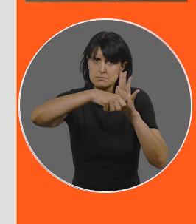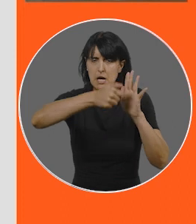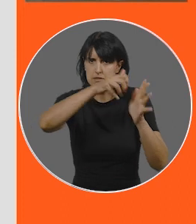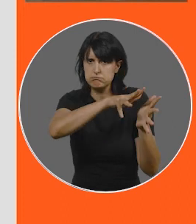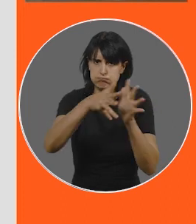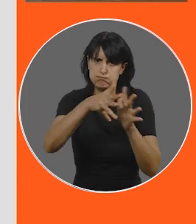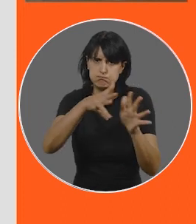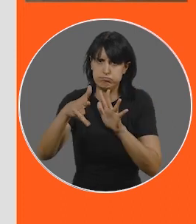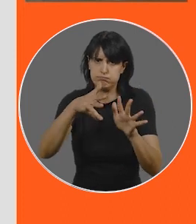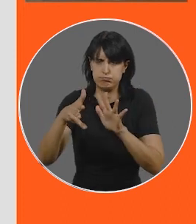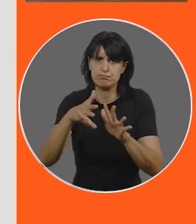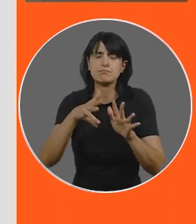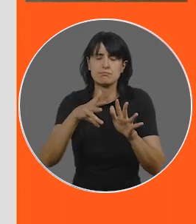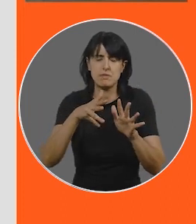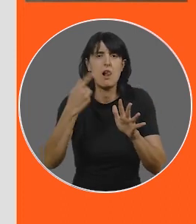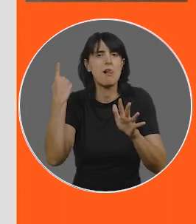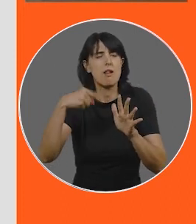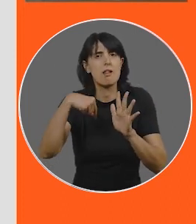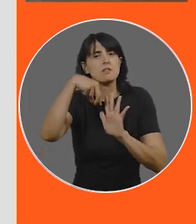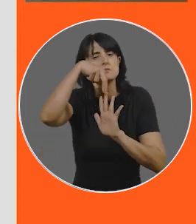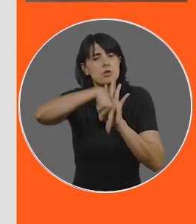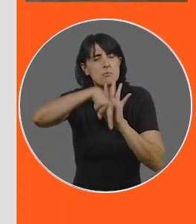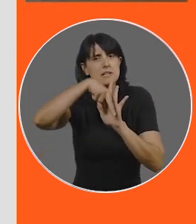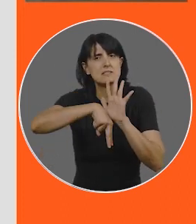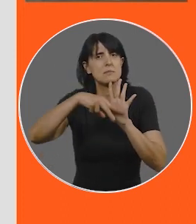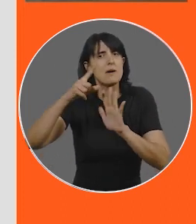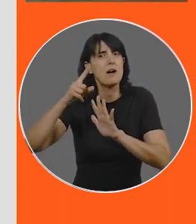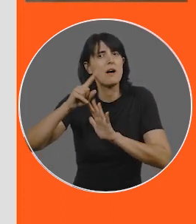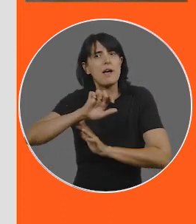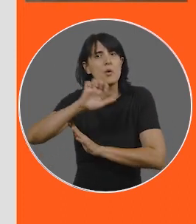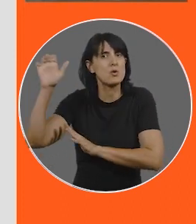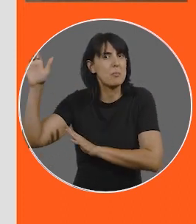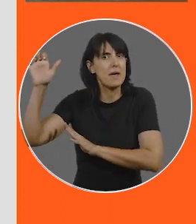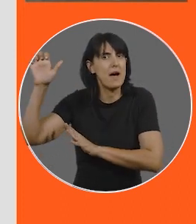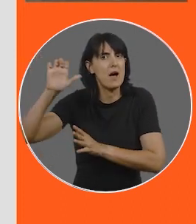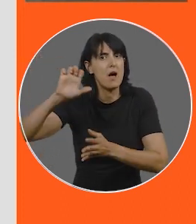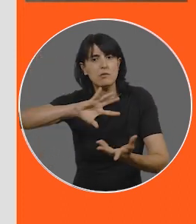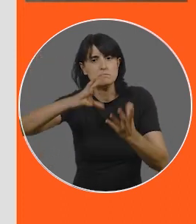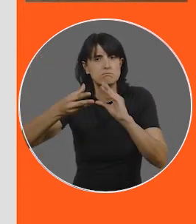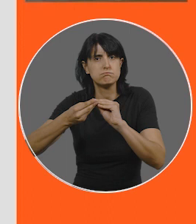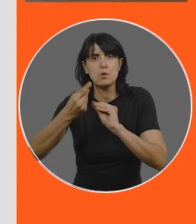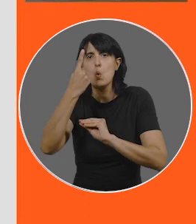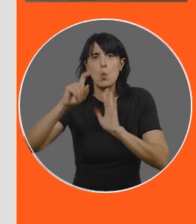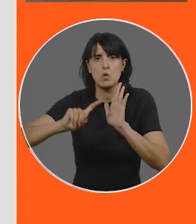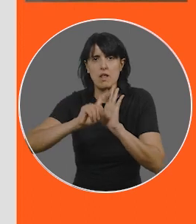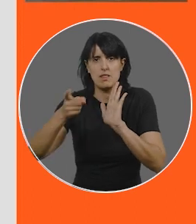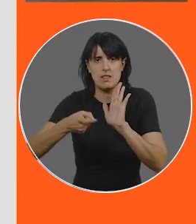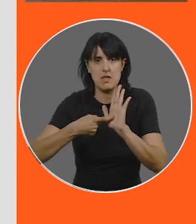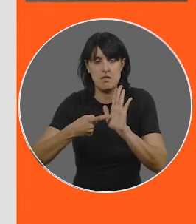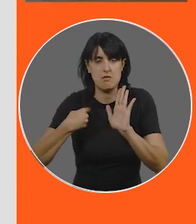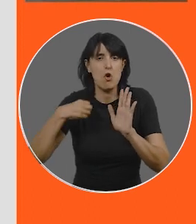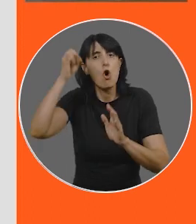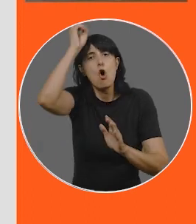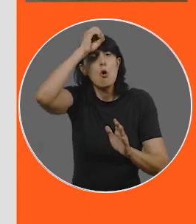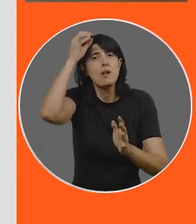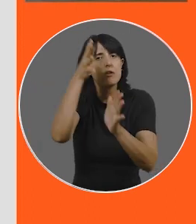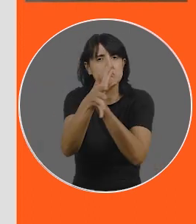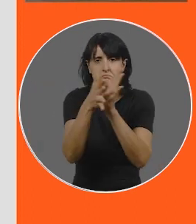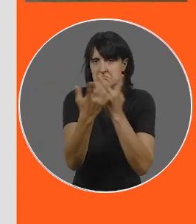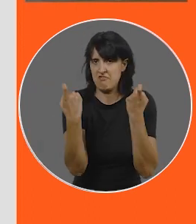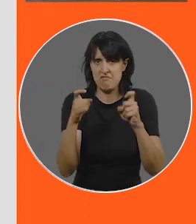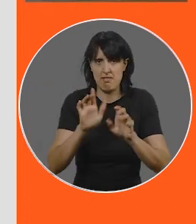l'han transposat, han transposat diverses directives europees en una sola llei, m'estenc d'opinar,